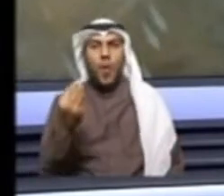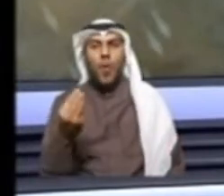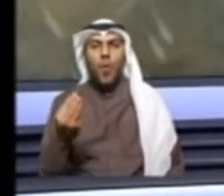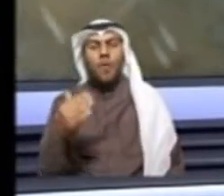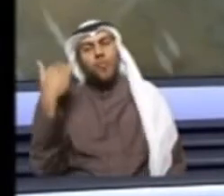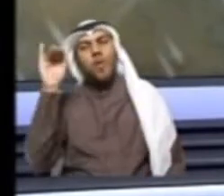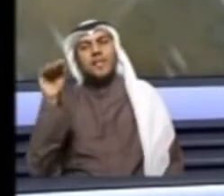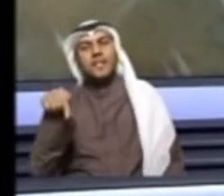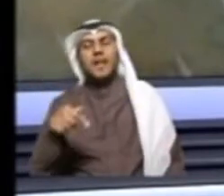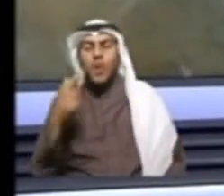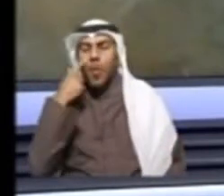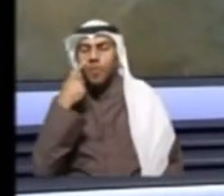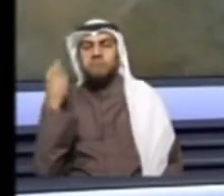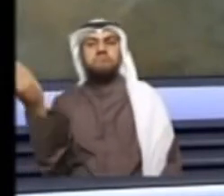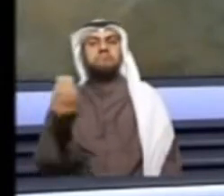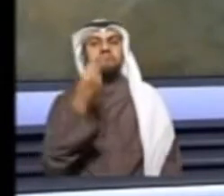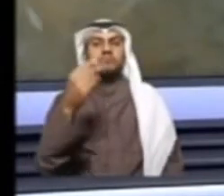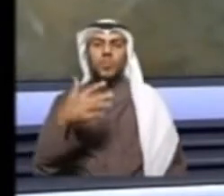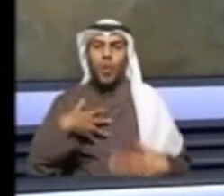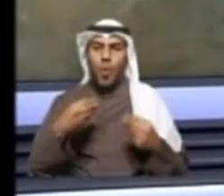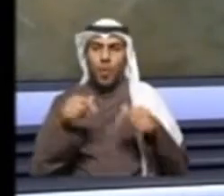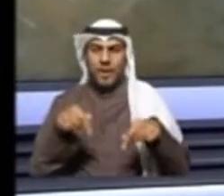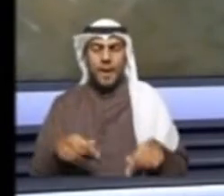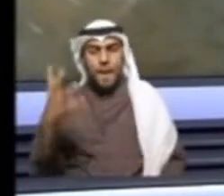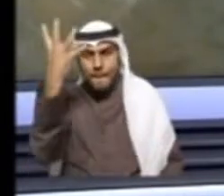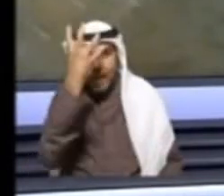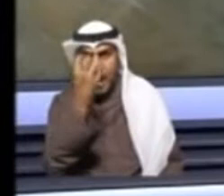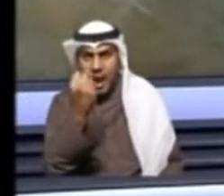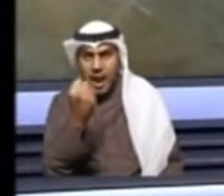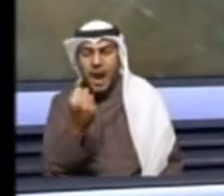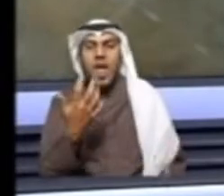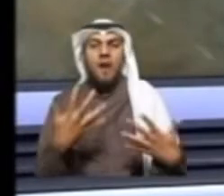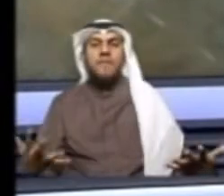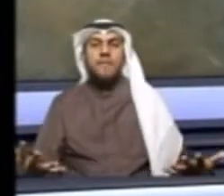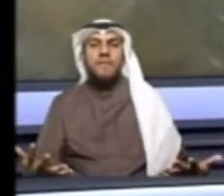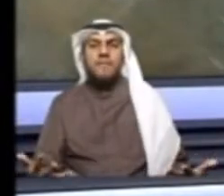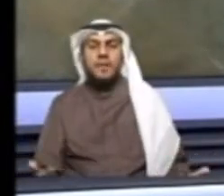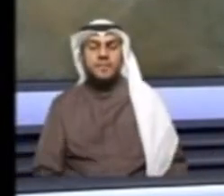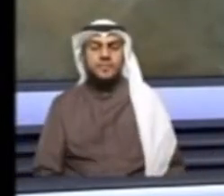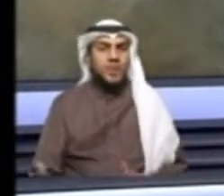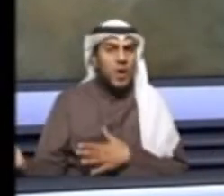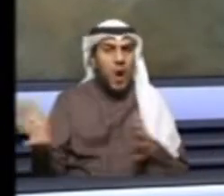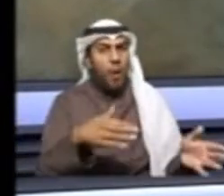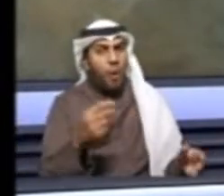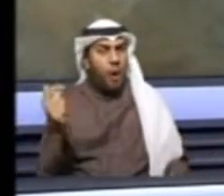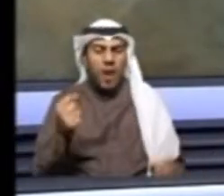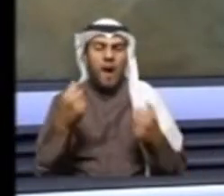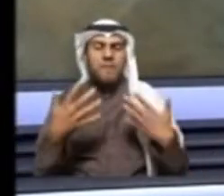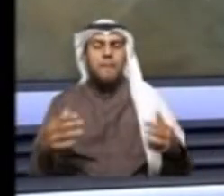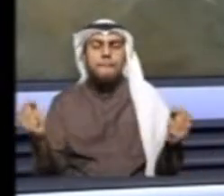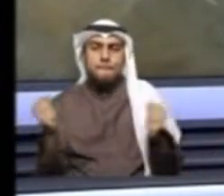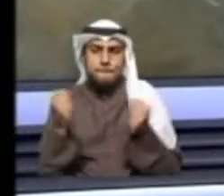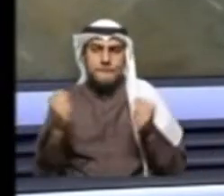الدافئ المعتدل مثل ما لاحظ، والهواء يبدأ يخف خلال الليل وكذلك سرعة الرياح تخف وتنخفض الحرارة ويعود الطقس